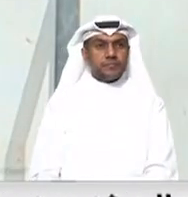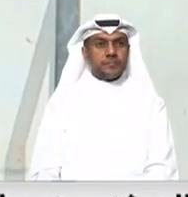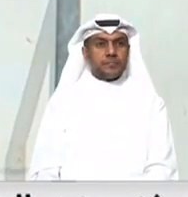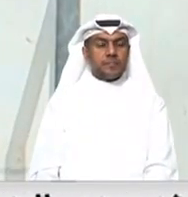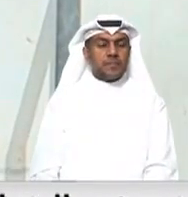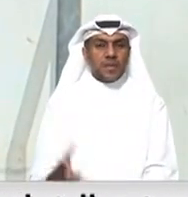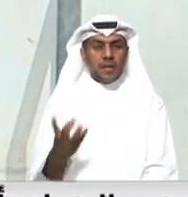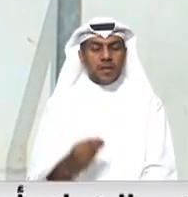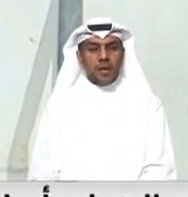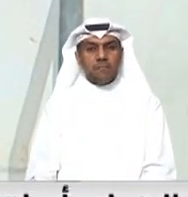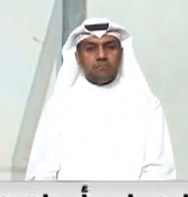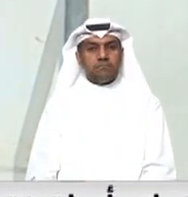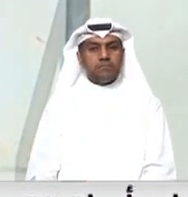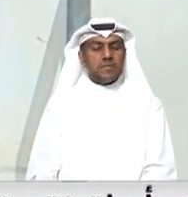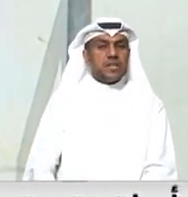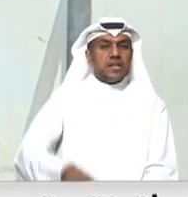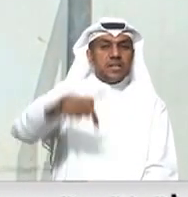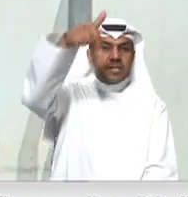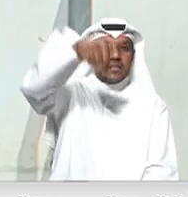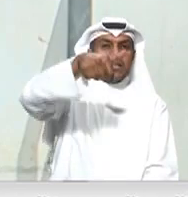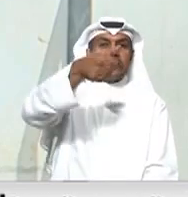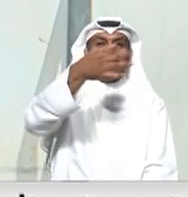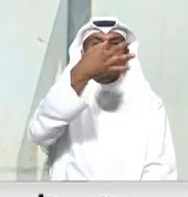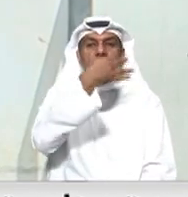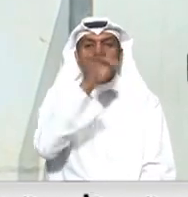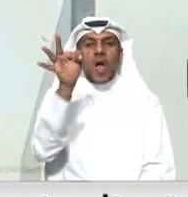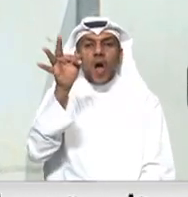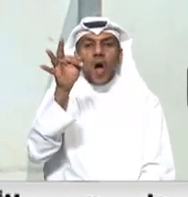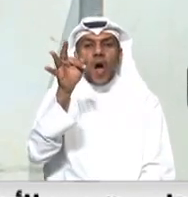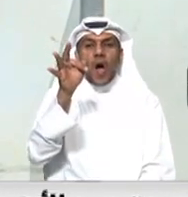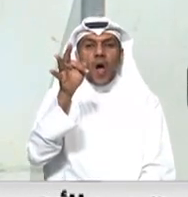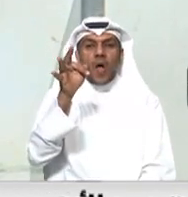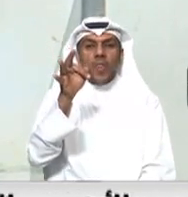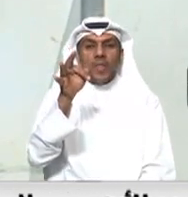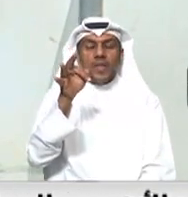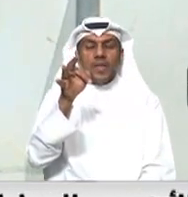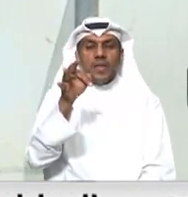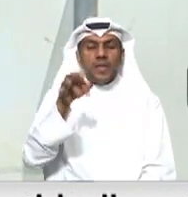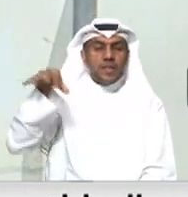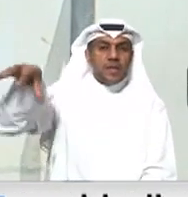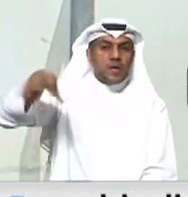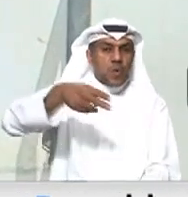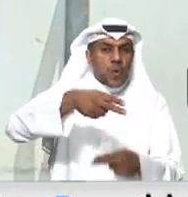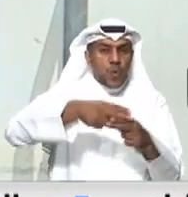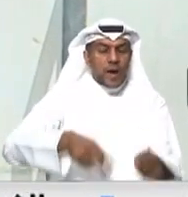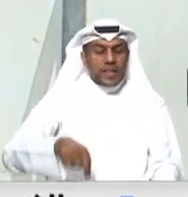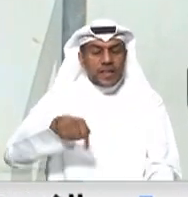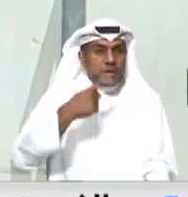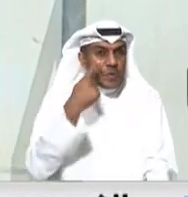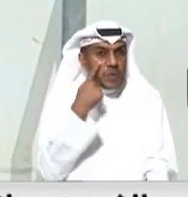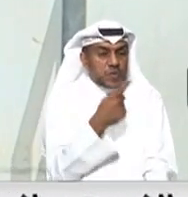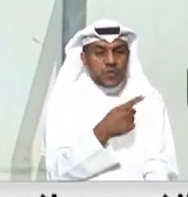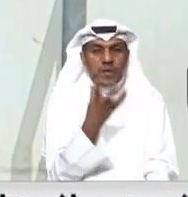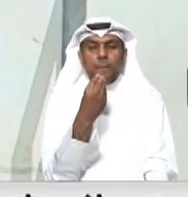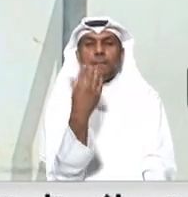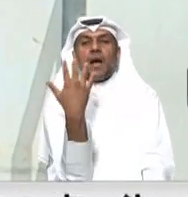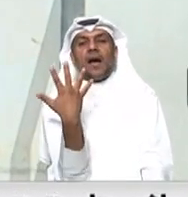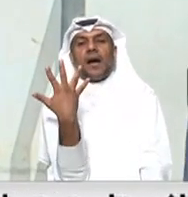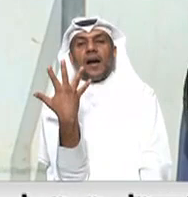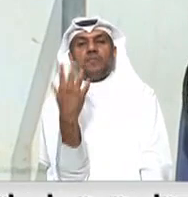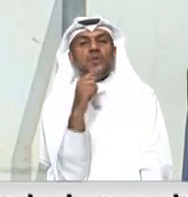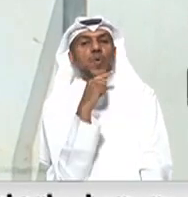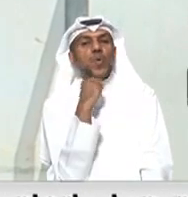اكثر من 36 منشاه في جميع محافظات الكويت من ضمنها خمس مخازن انتم شايفينها هن في منطقه